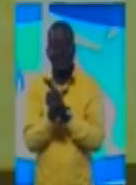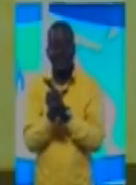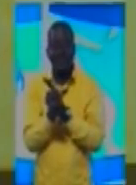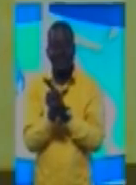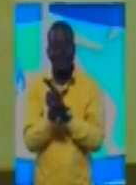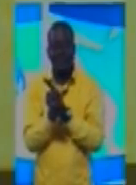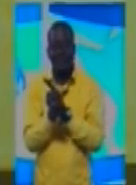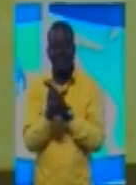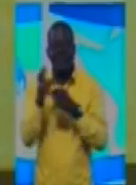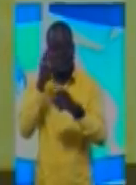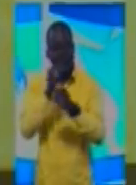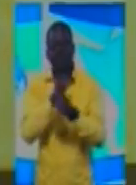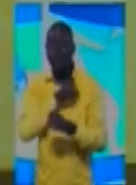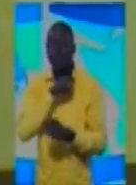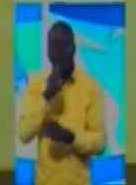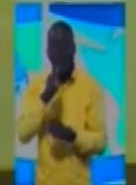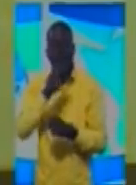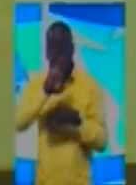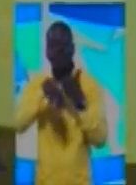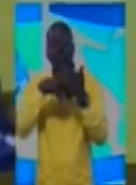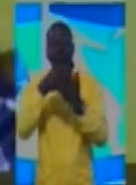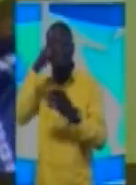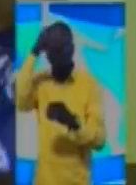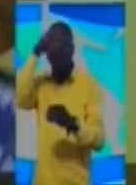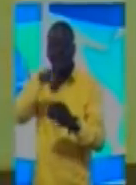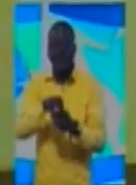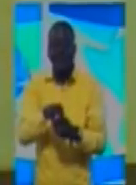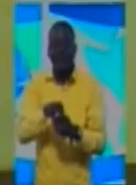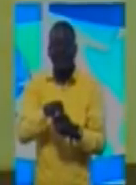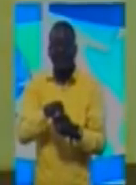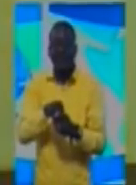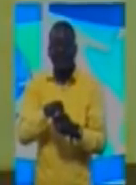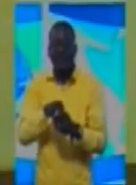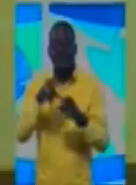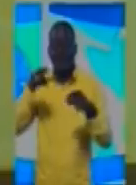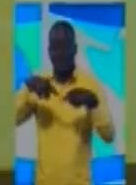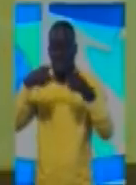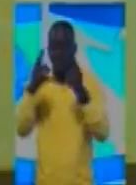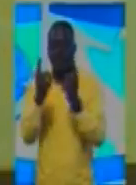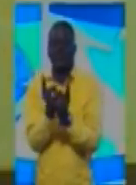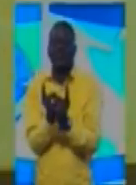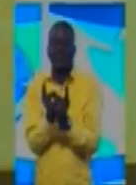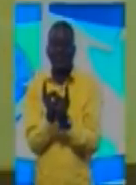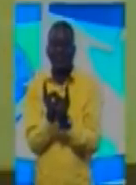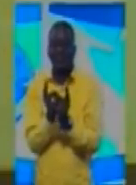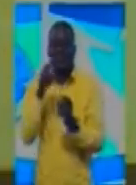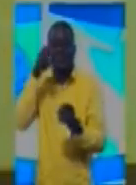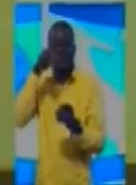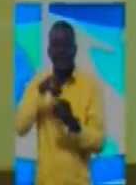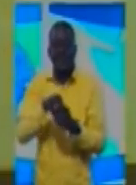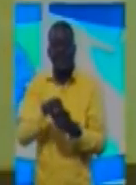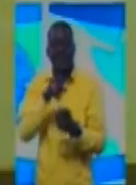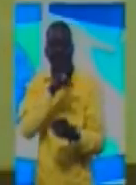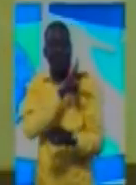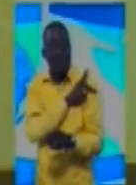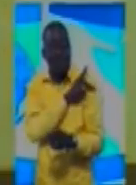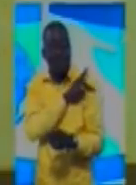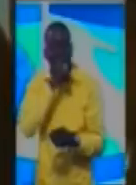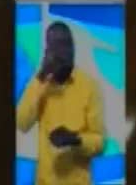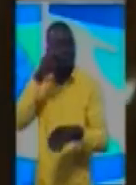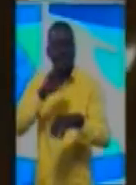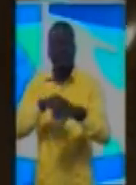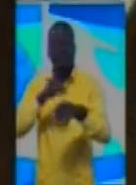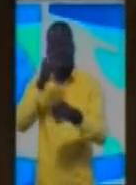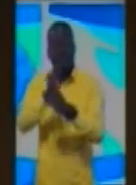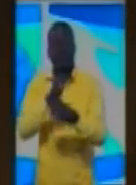T'es pas ici. Tous ceux qui sont dans les groupes, dans les courants Kouanda, n'ont pas reçu la convocation.